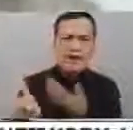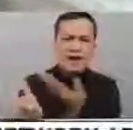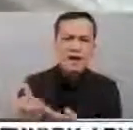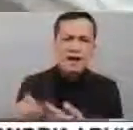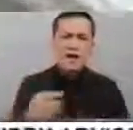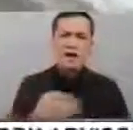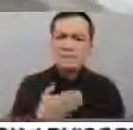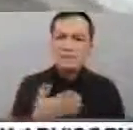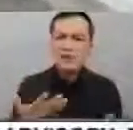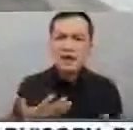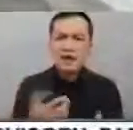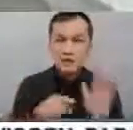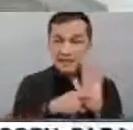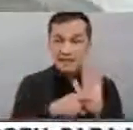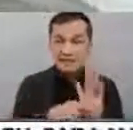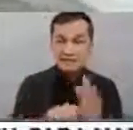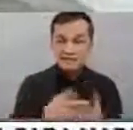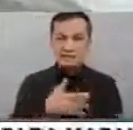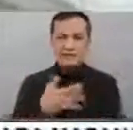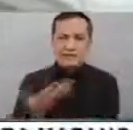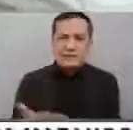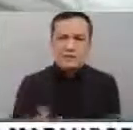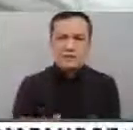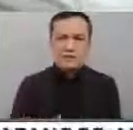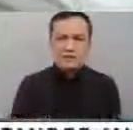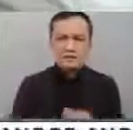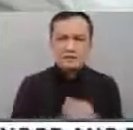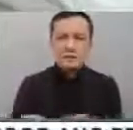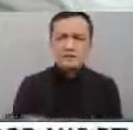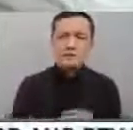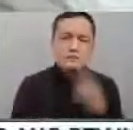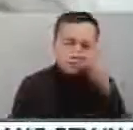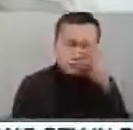hanggang alas 5 ng madaling araw. Bernard Haudian para sa Bayan.